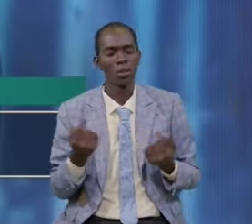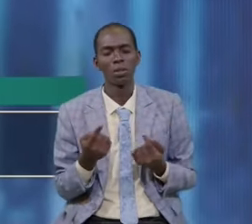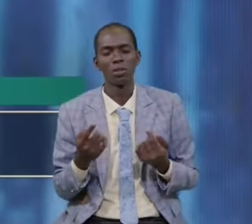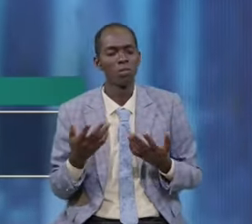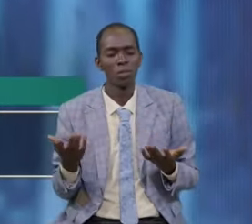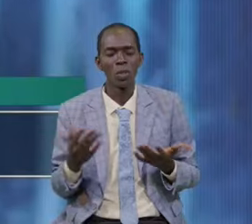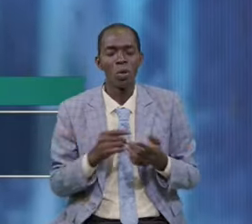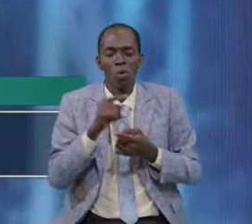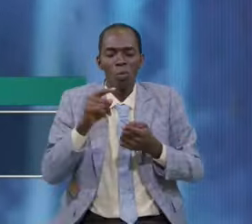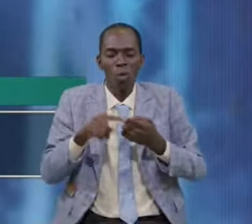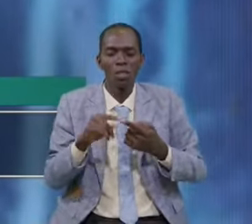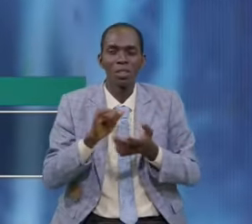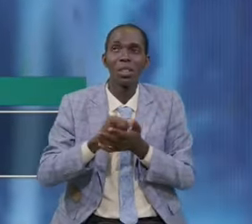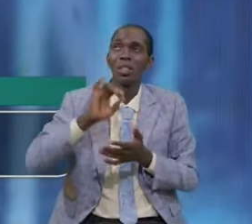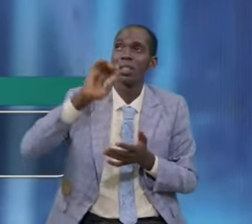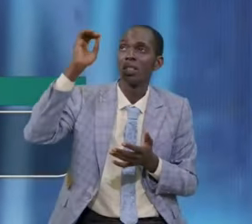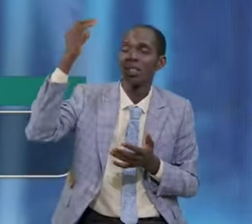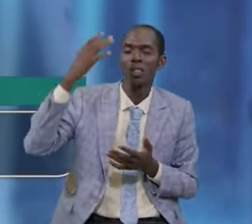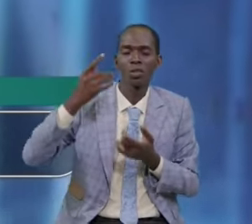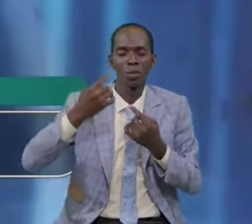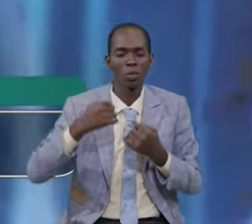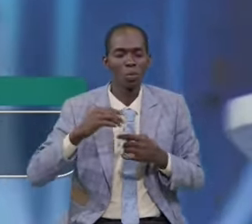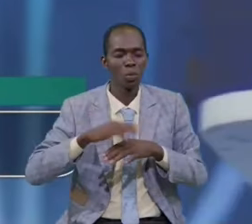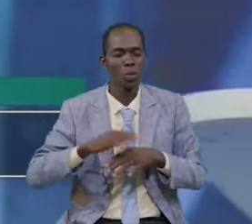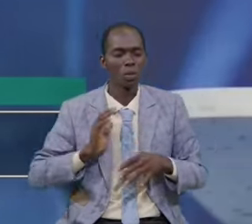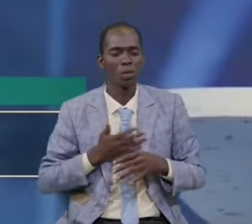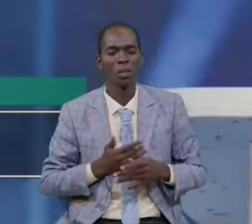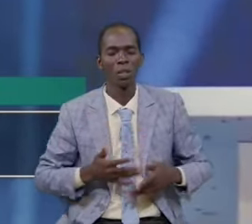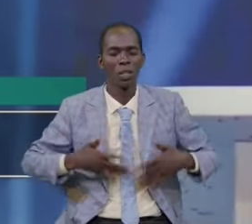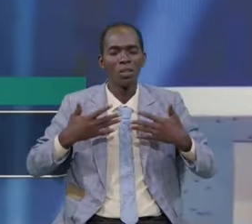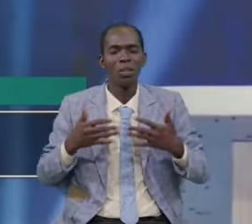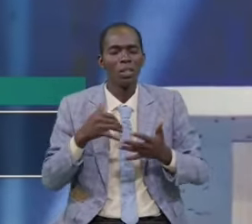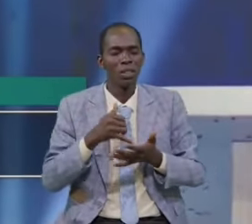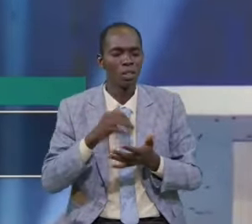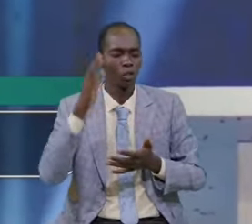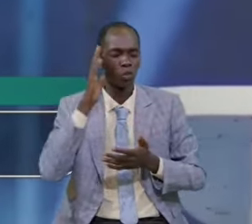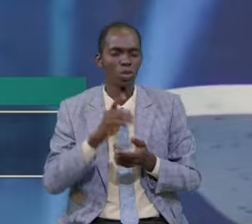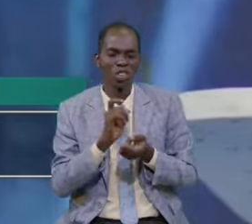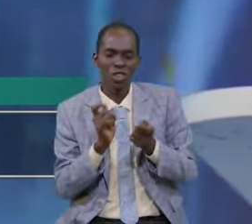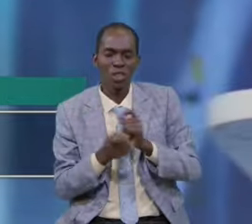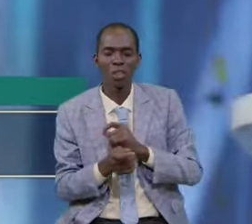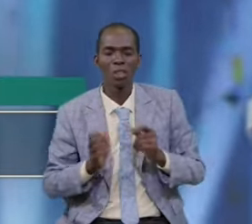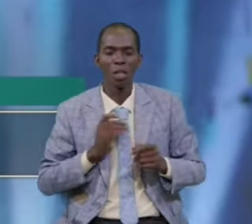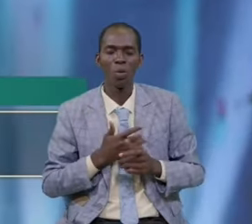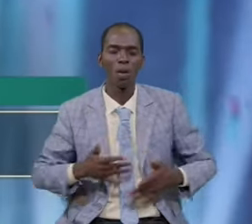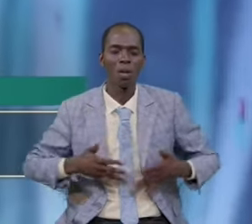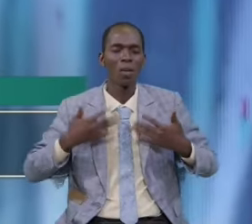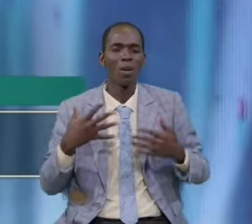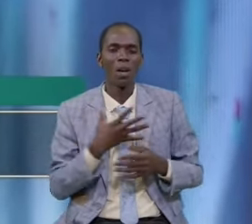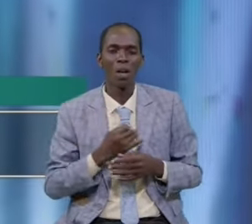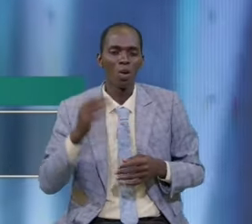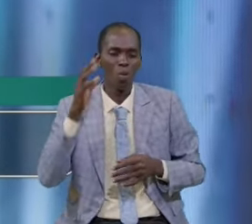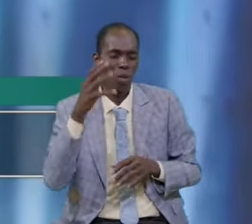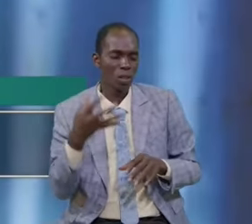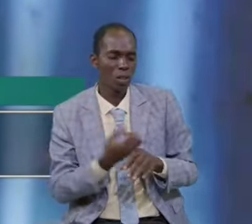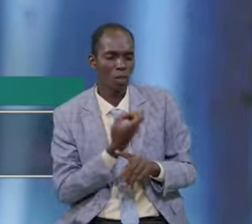transformer notre vie. Elle change totalement notre vie. Elle change notre vie. Et elle nous fait passer du bas